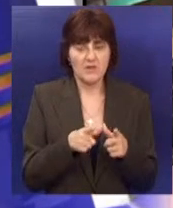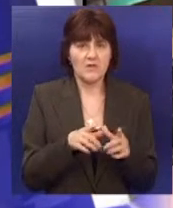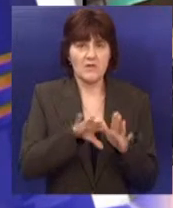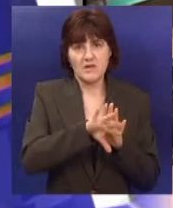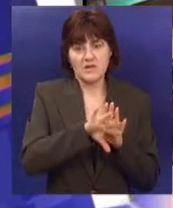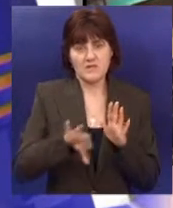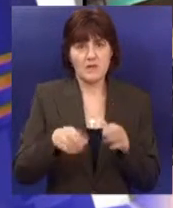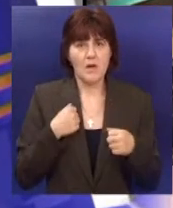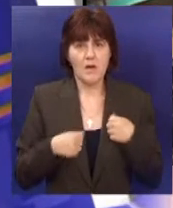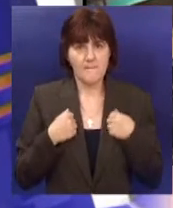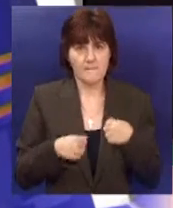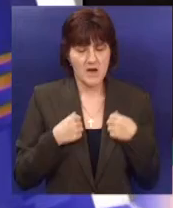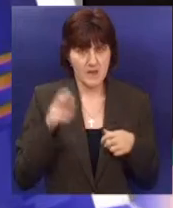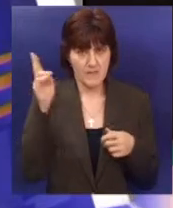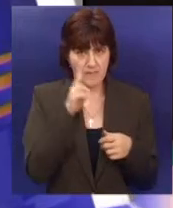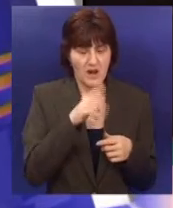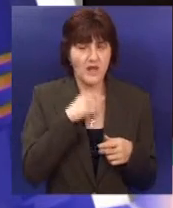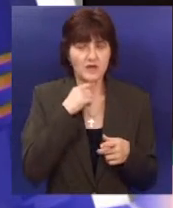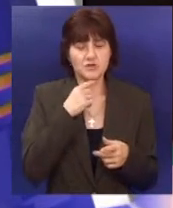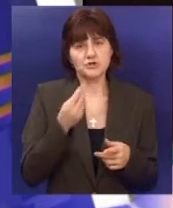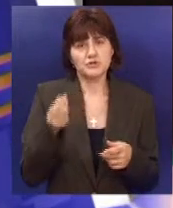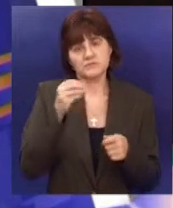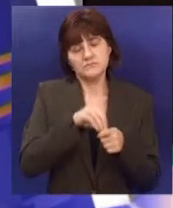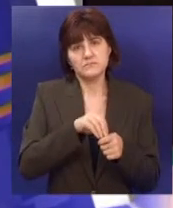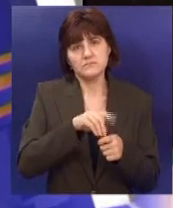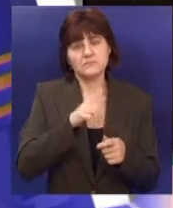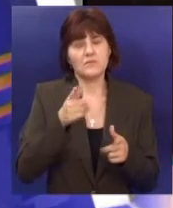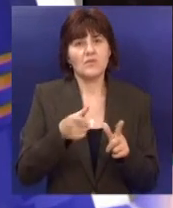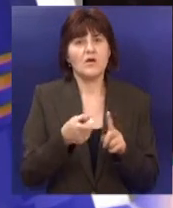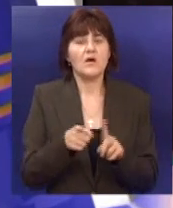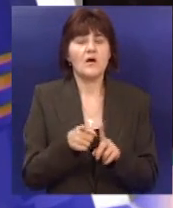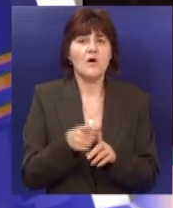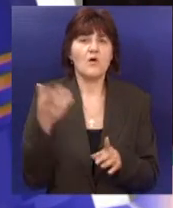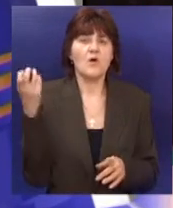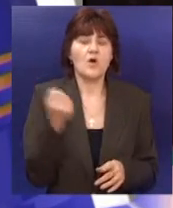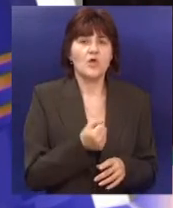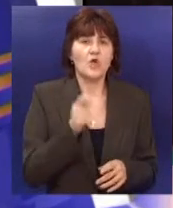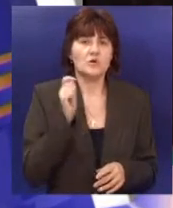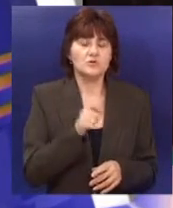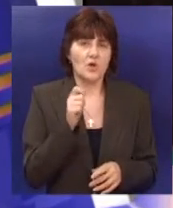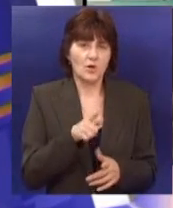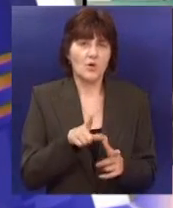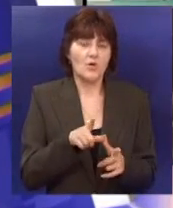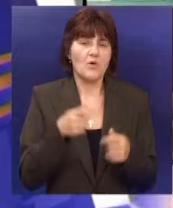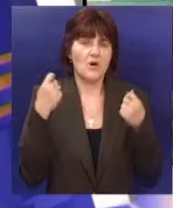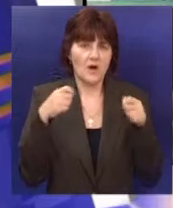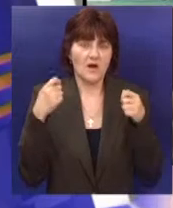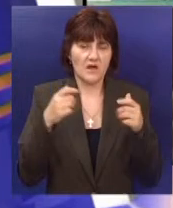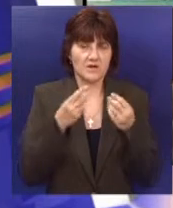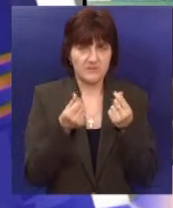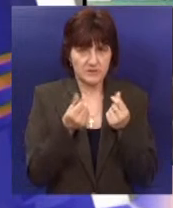detaljne regulacije za deo prostora Banje Palić, zatim dopune plana za deo radijalca kao i donošenje odluke